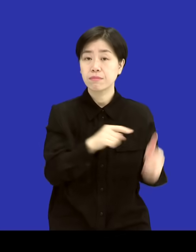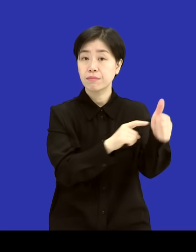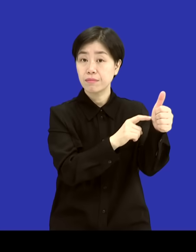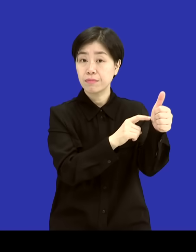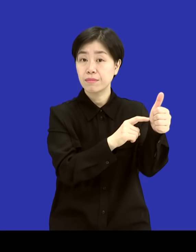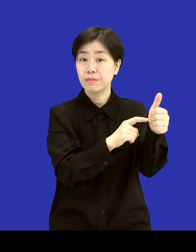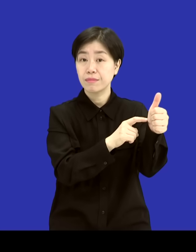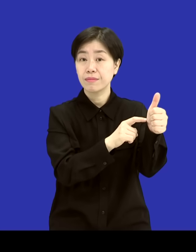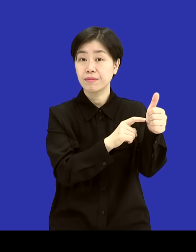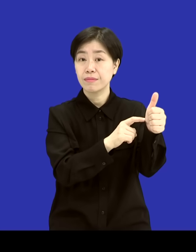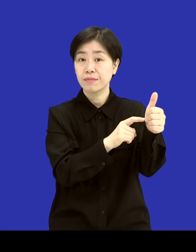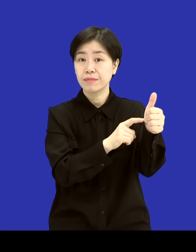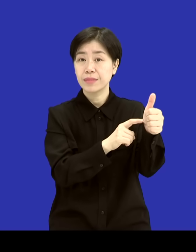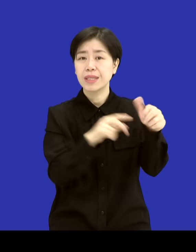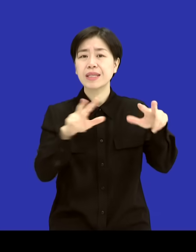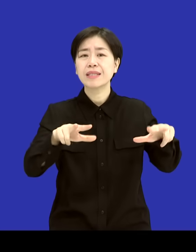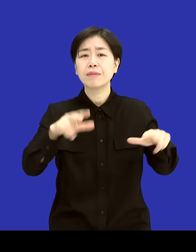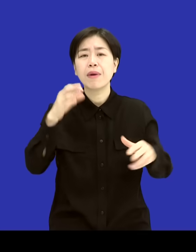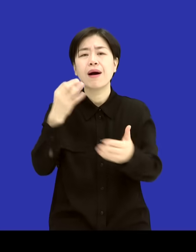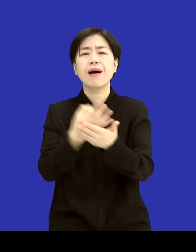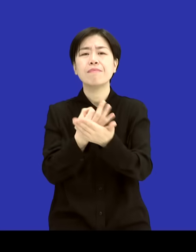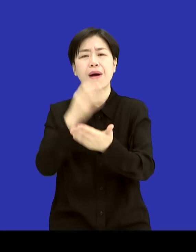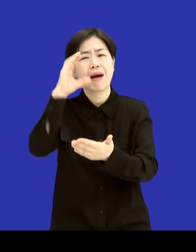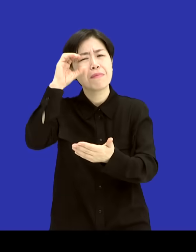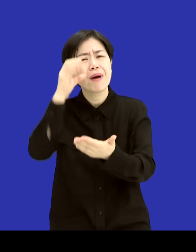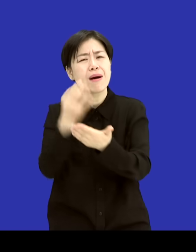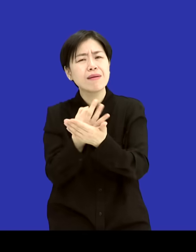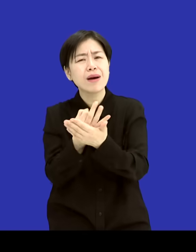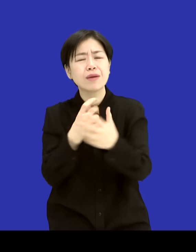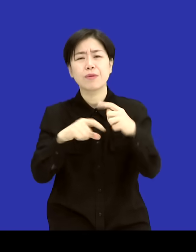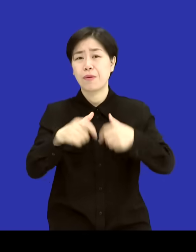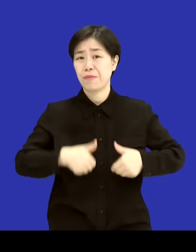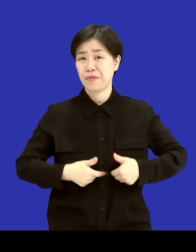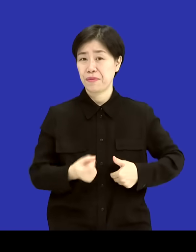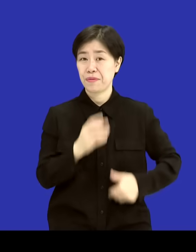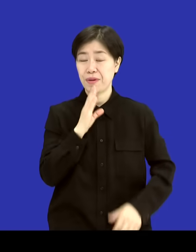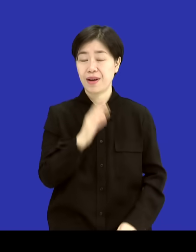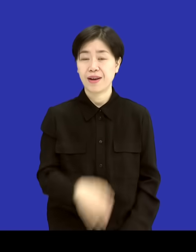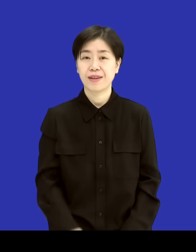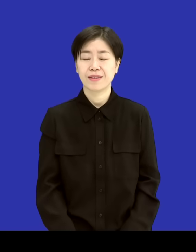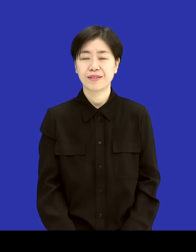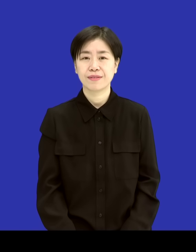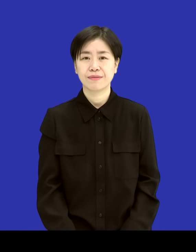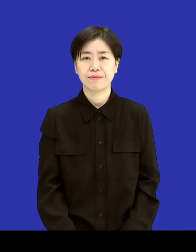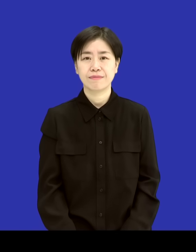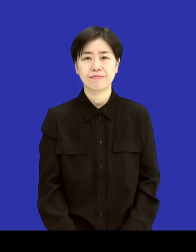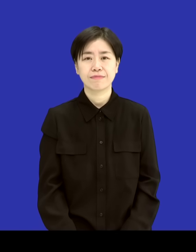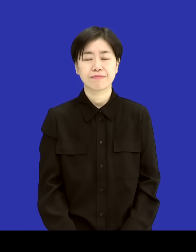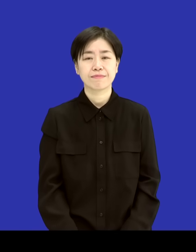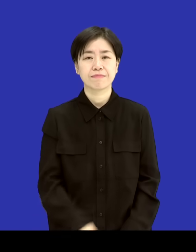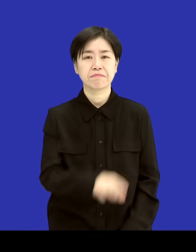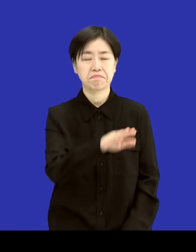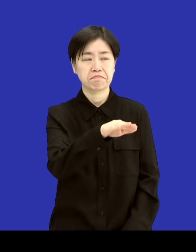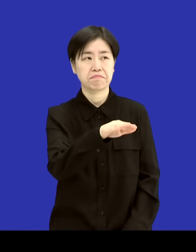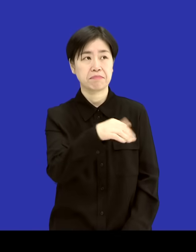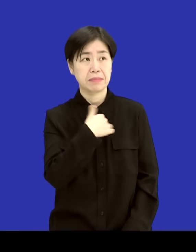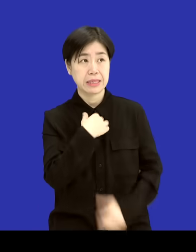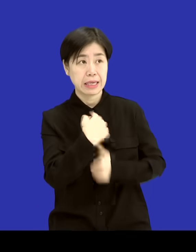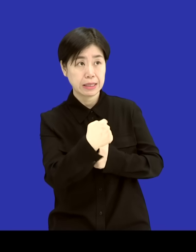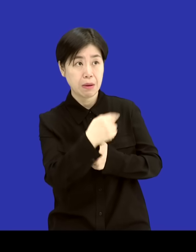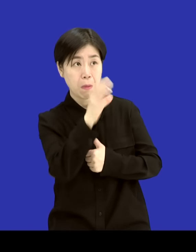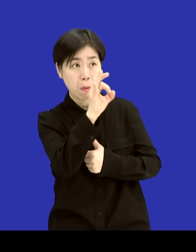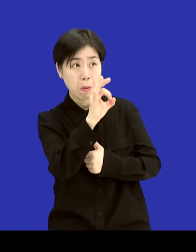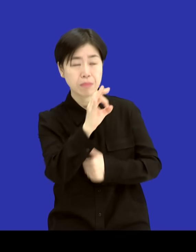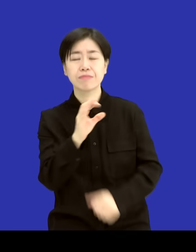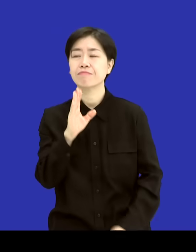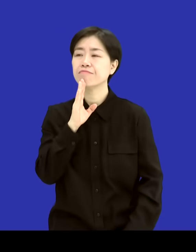좀 좀 벌기 위해서? 알바로 하면 좋으니까. 그래서 그분에게 레슨을 받았어요? 네, 그래서 그분한테 레슨을 이제 6개월 동안